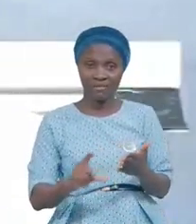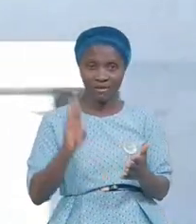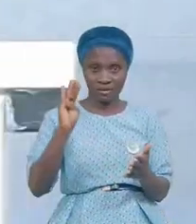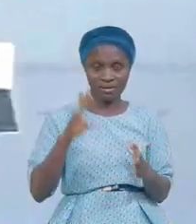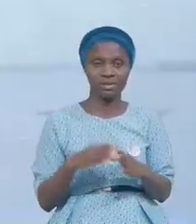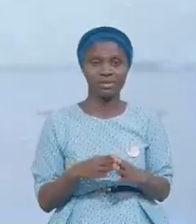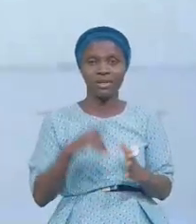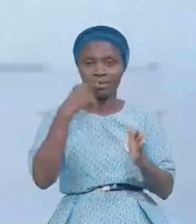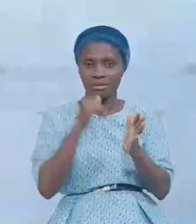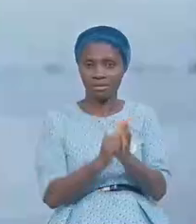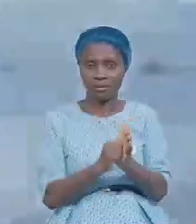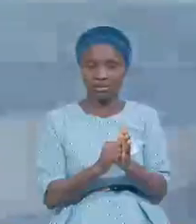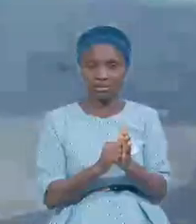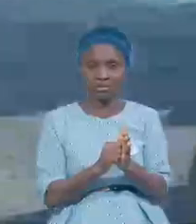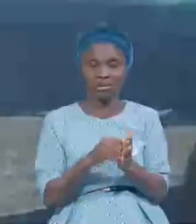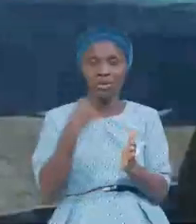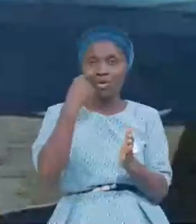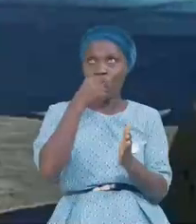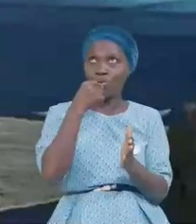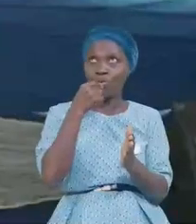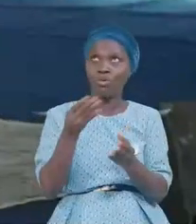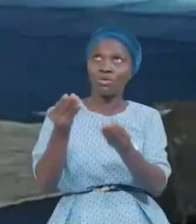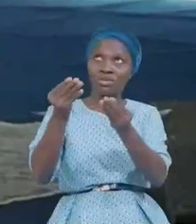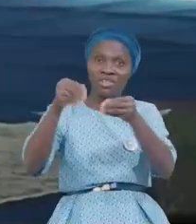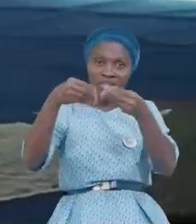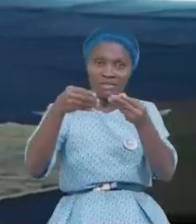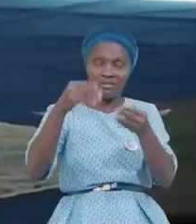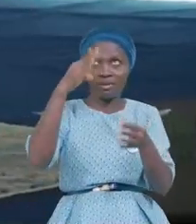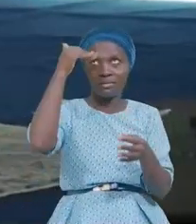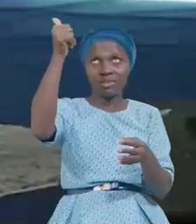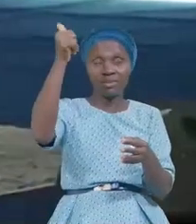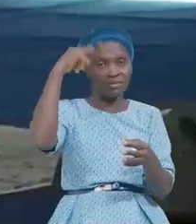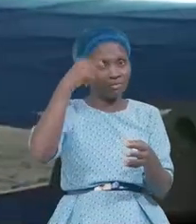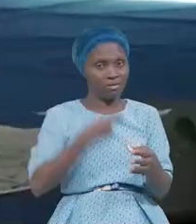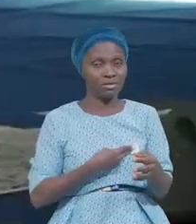Verset 14. Qui s'est donné lui-même pour nous.